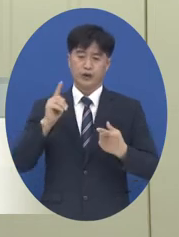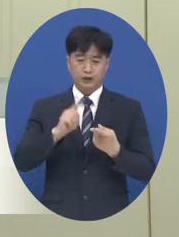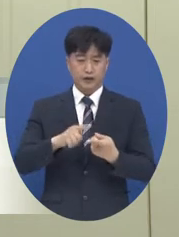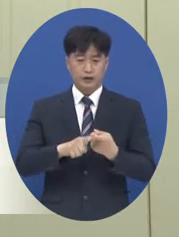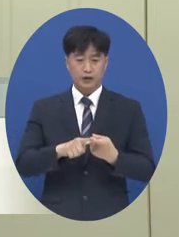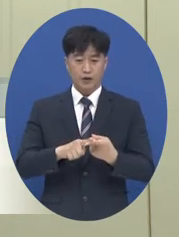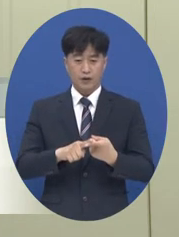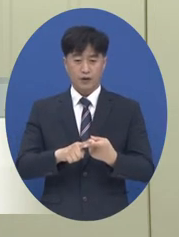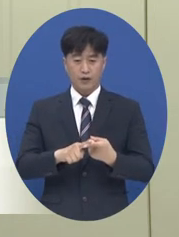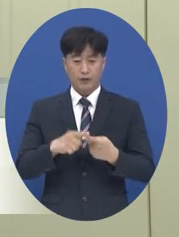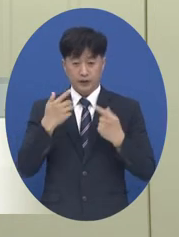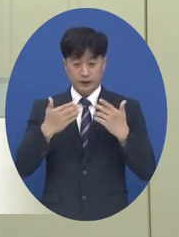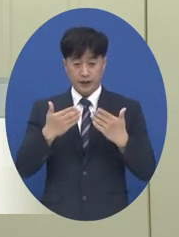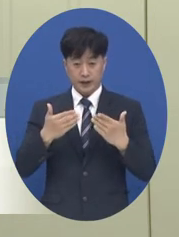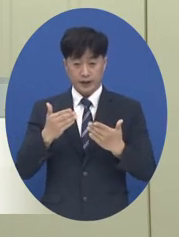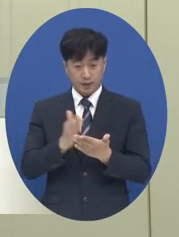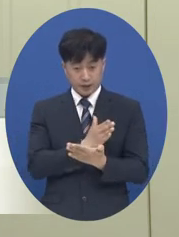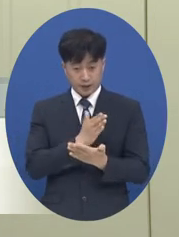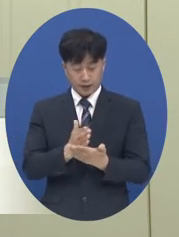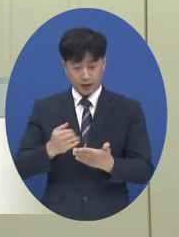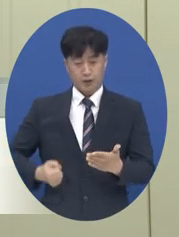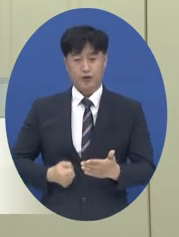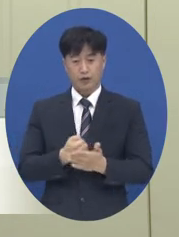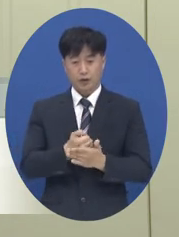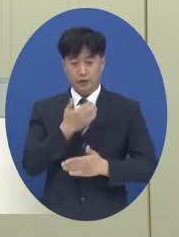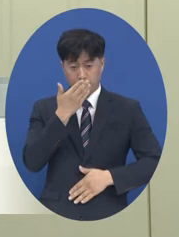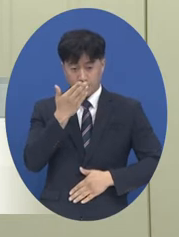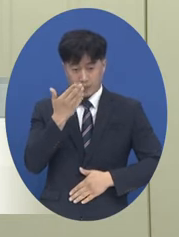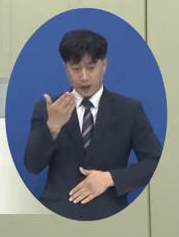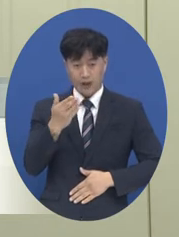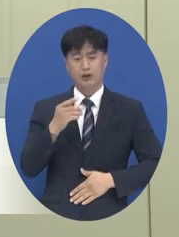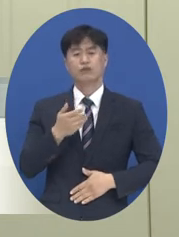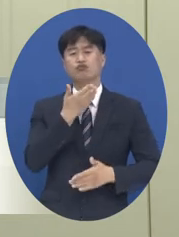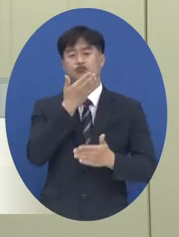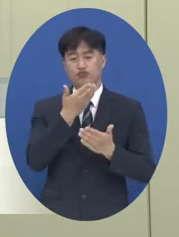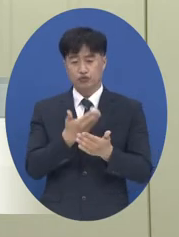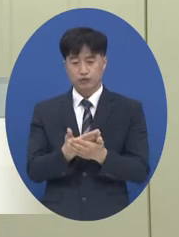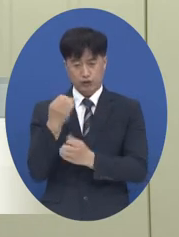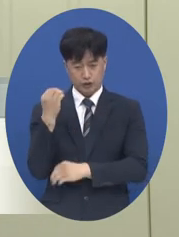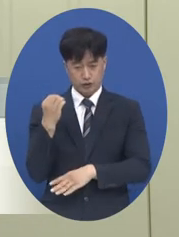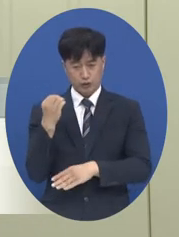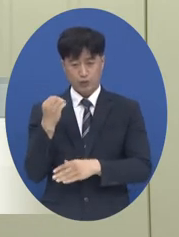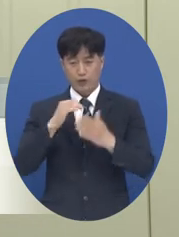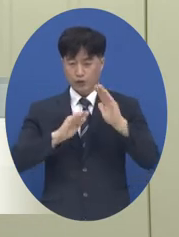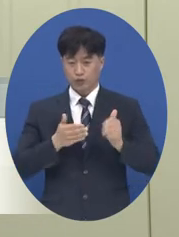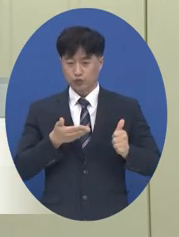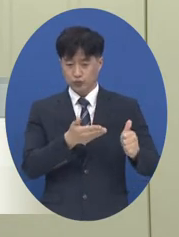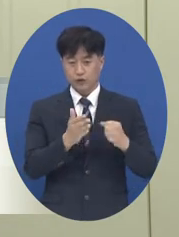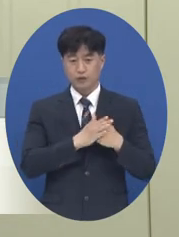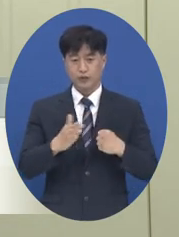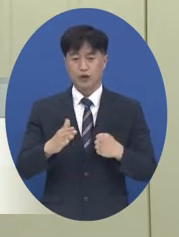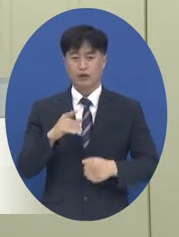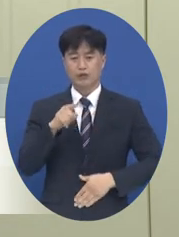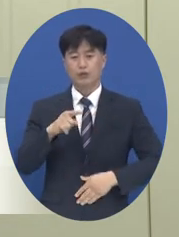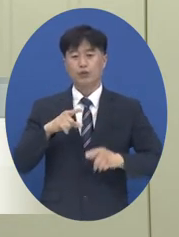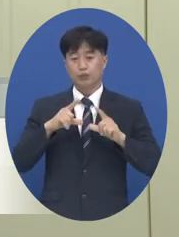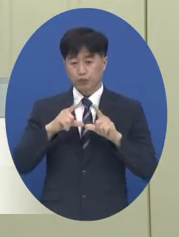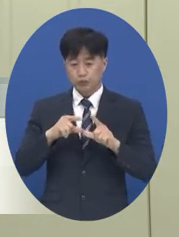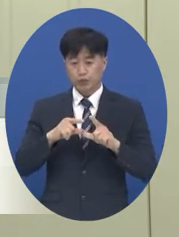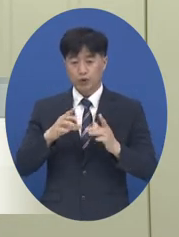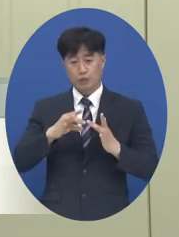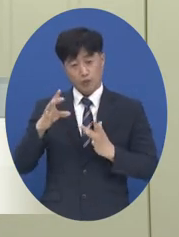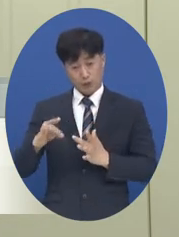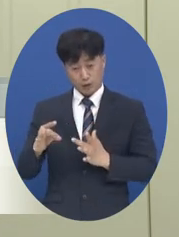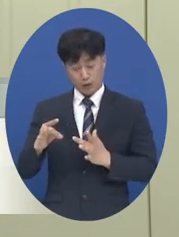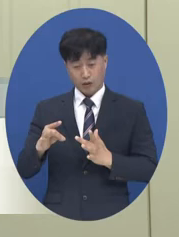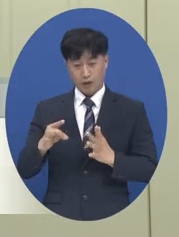필요한지에 대해서 제대로 판단하고 결정할 수 있는 아주 중요한 기초 자료를 주는 것이기